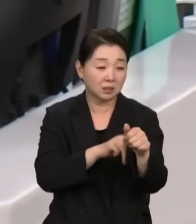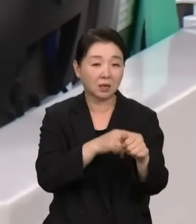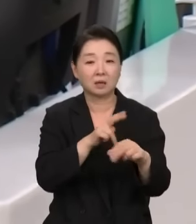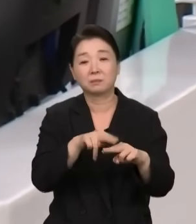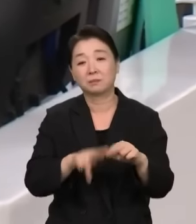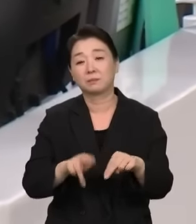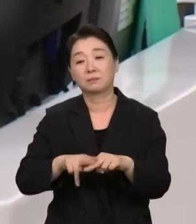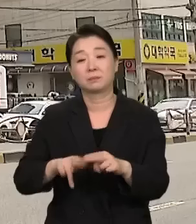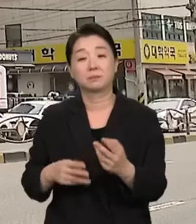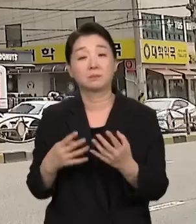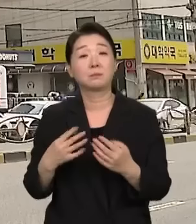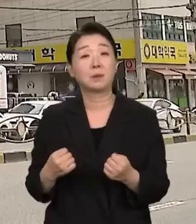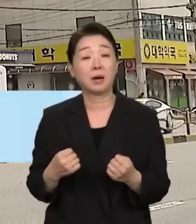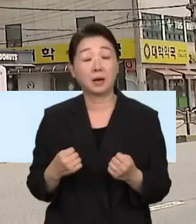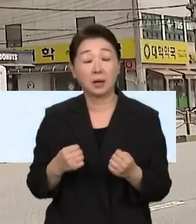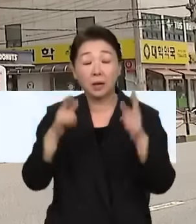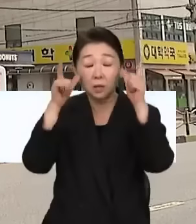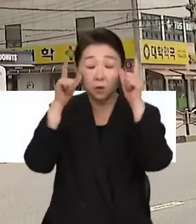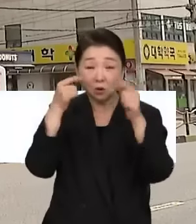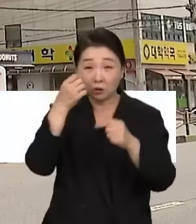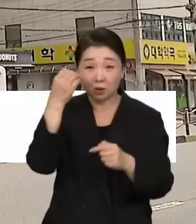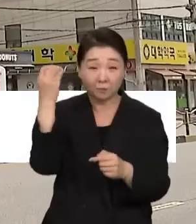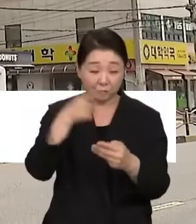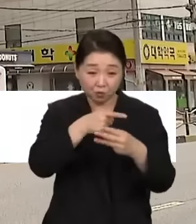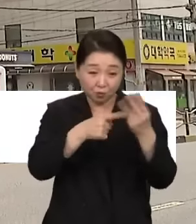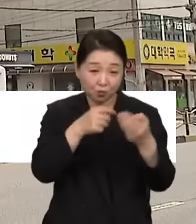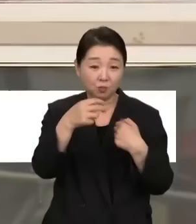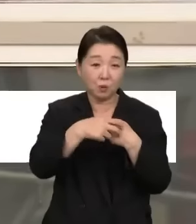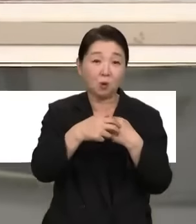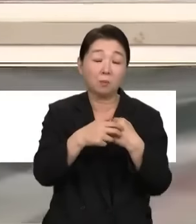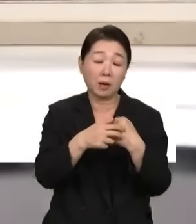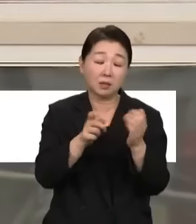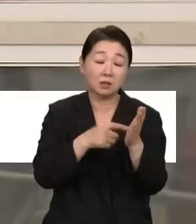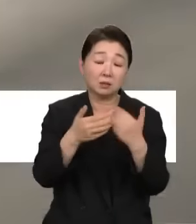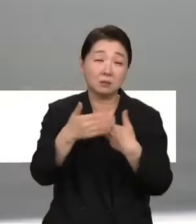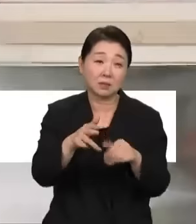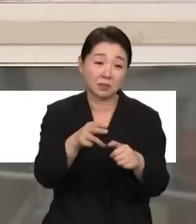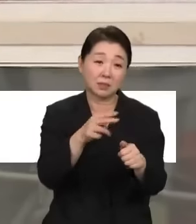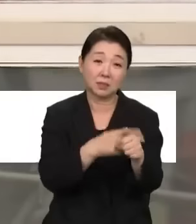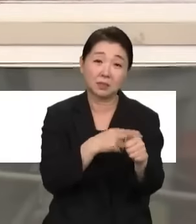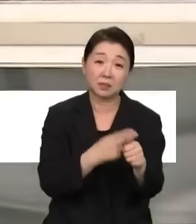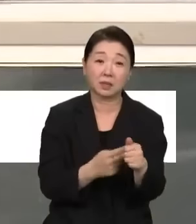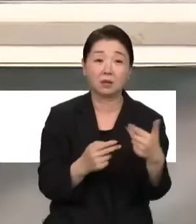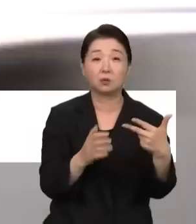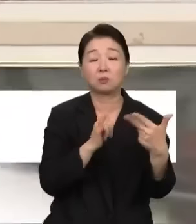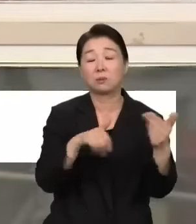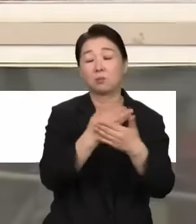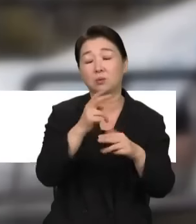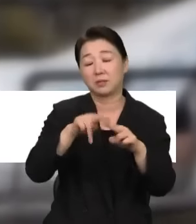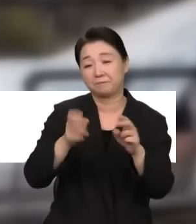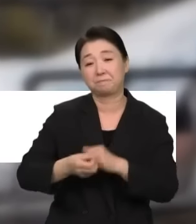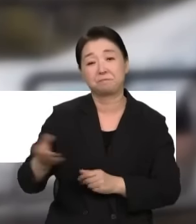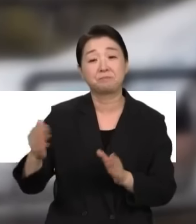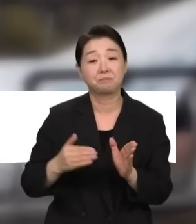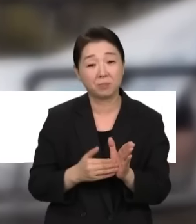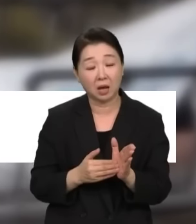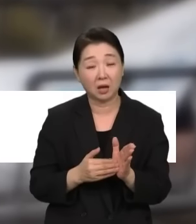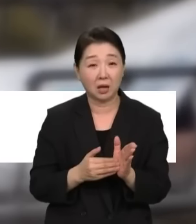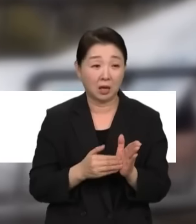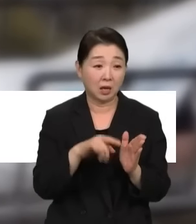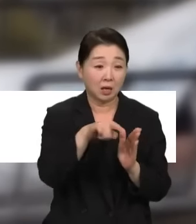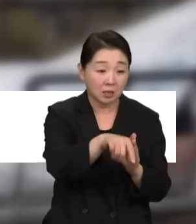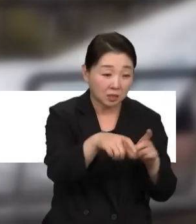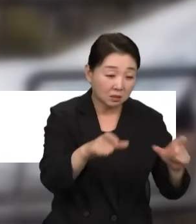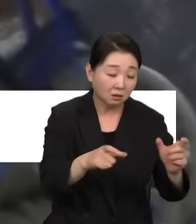상황입니다 건국대 충주 병원에서는 응급실 의사 일곱명 모두가 최근 사직서를 제출해 해당 지역 응급 의료가